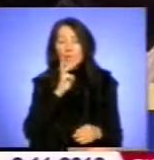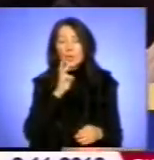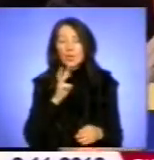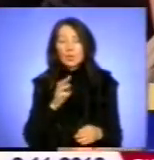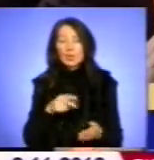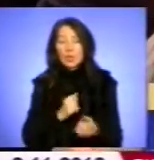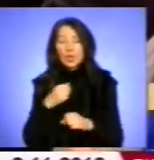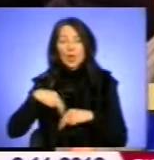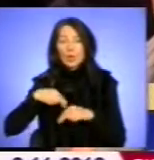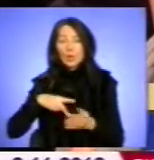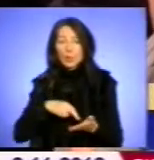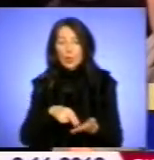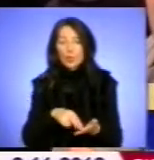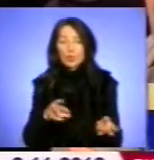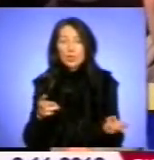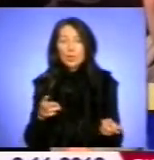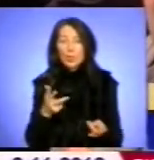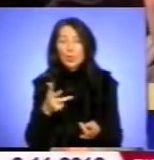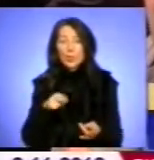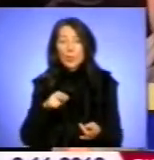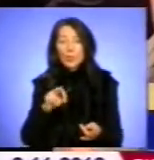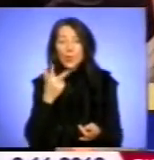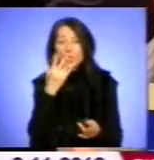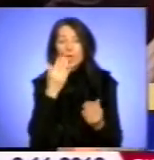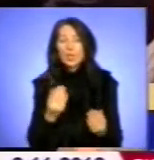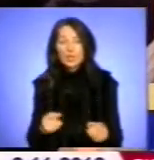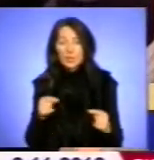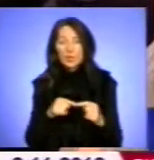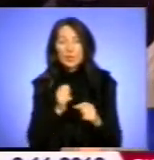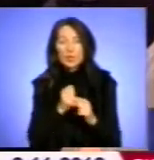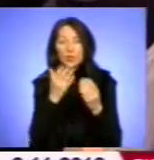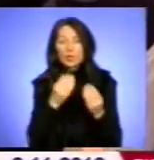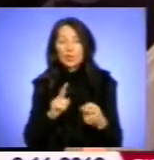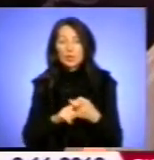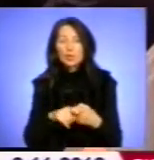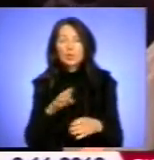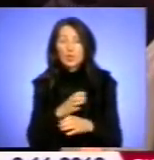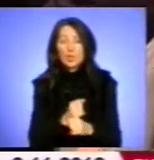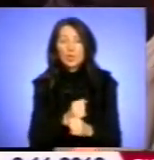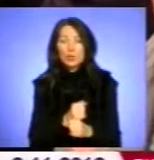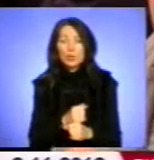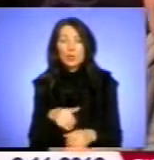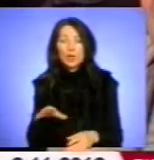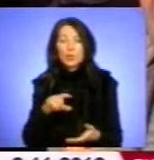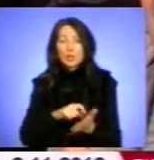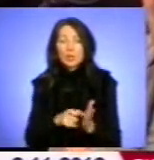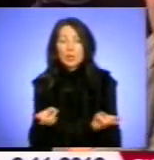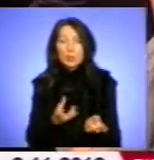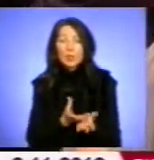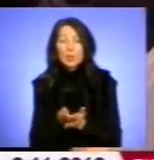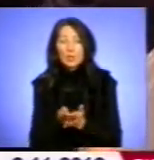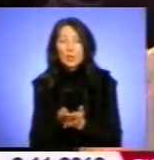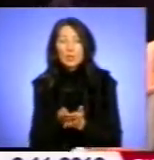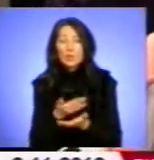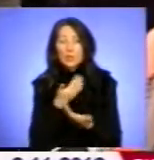по 3 дні. Встановили робочий день в зв'язку з кризою. І все, а за квартиру треба платити.